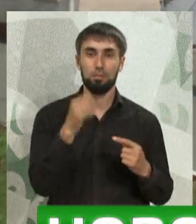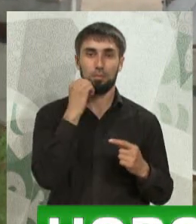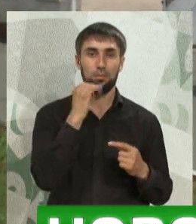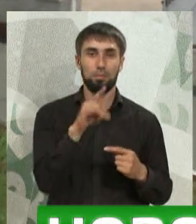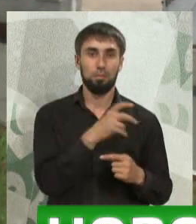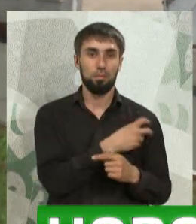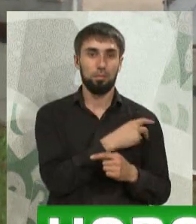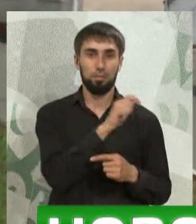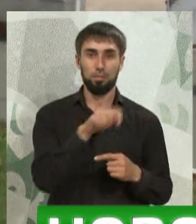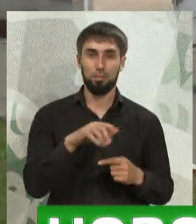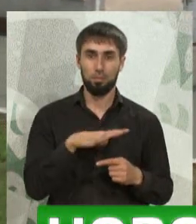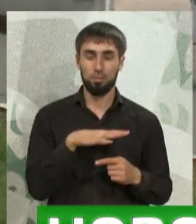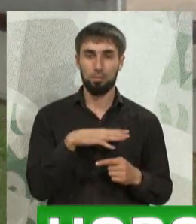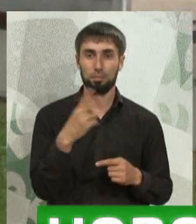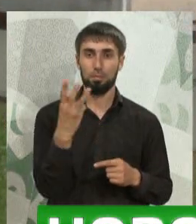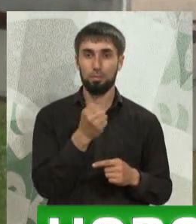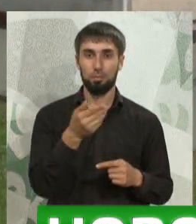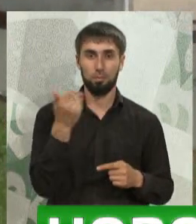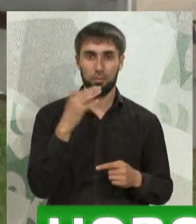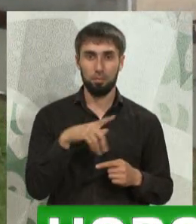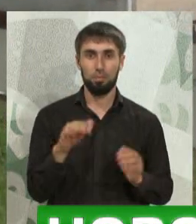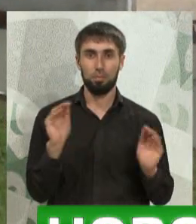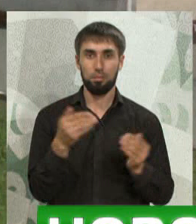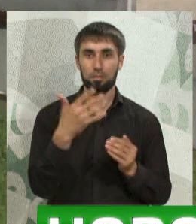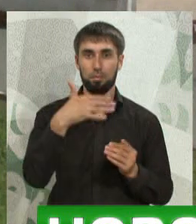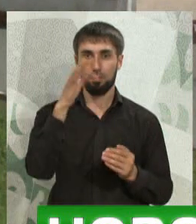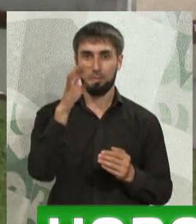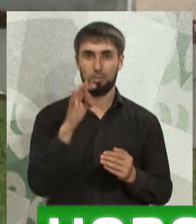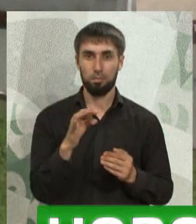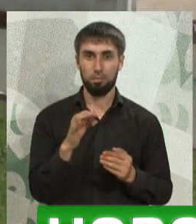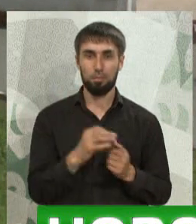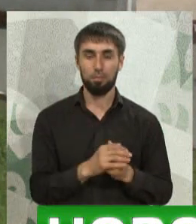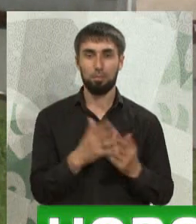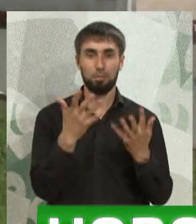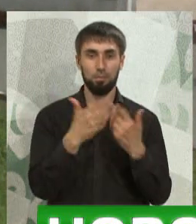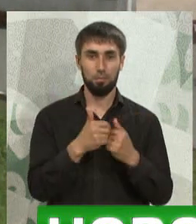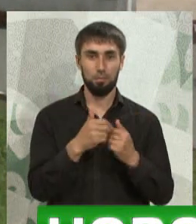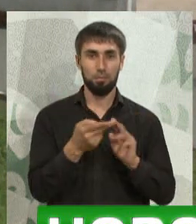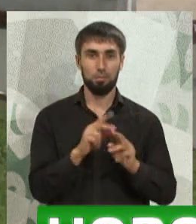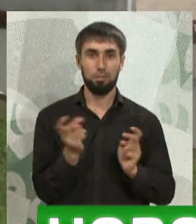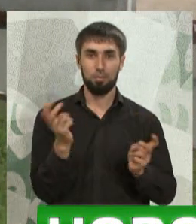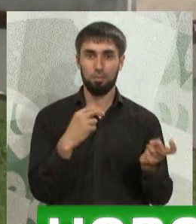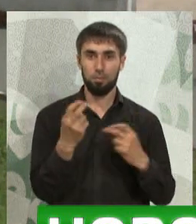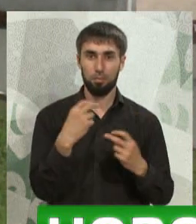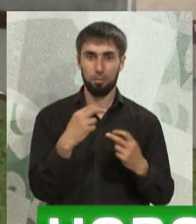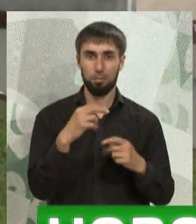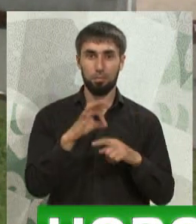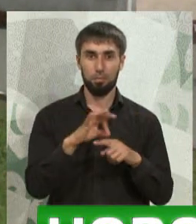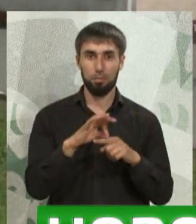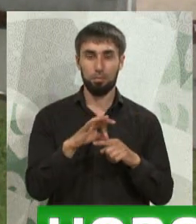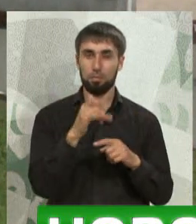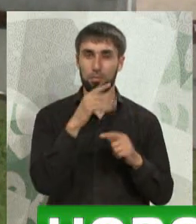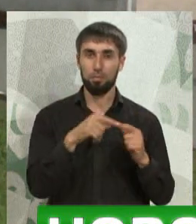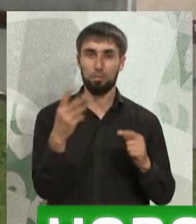московских бригад медиков, то есть 3 недели назад, снизилось на 50%. Количество поступающих пациентов сейчас за тот же период,